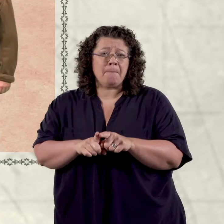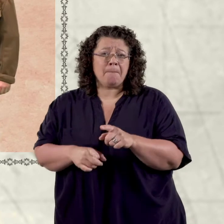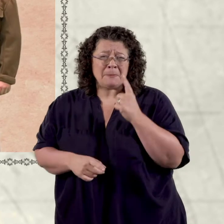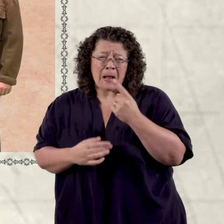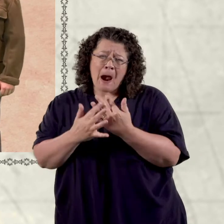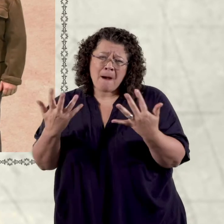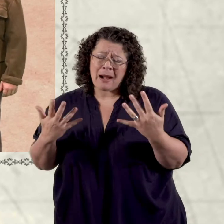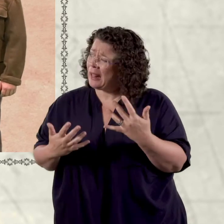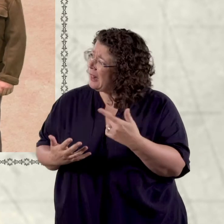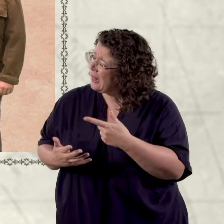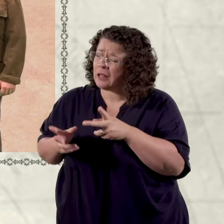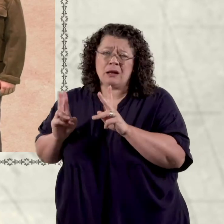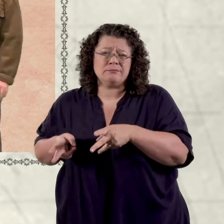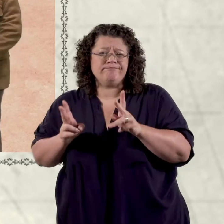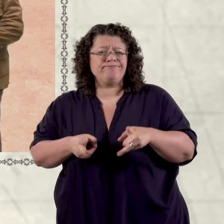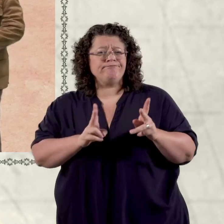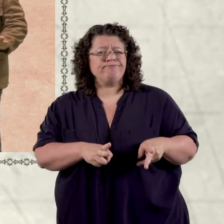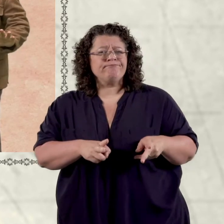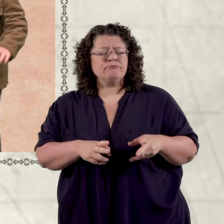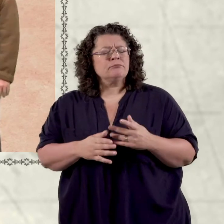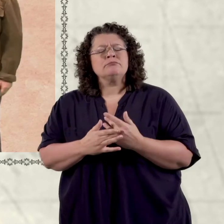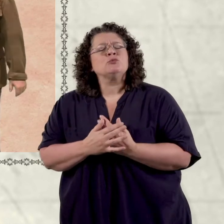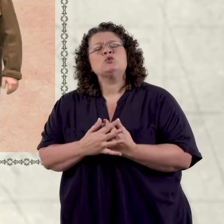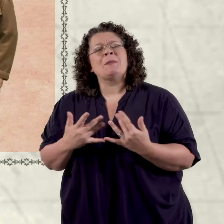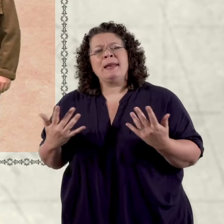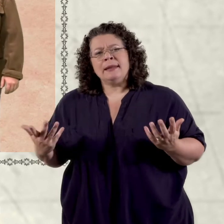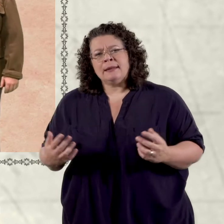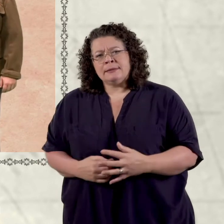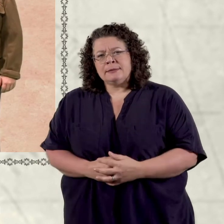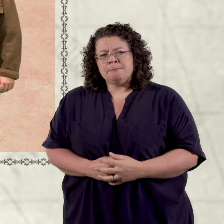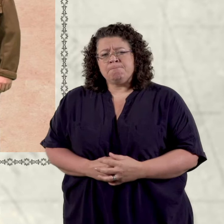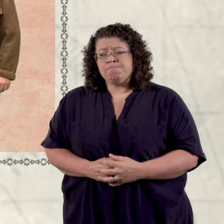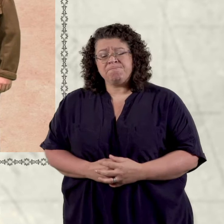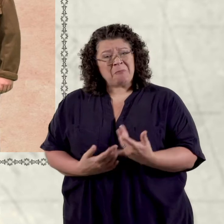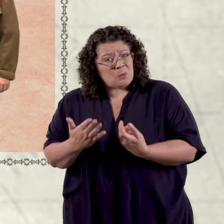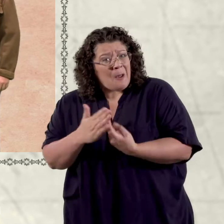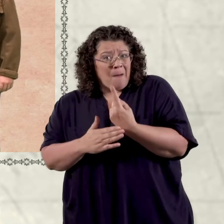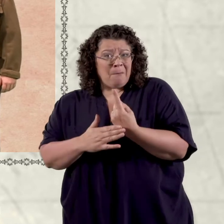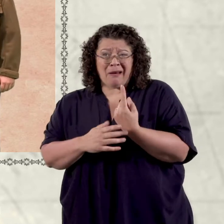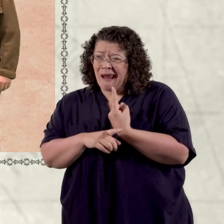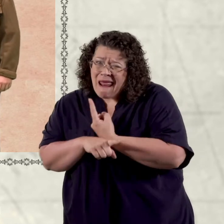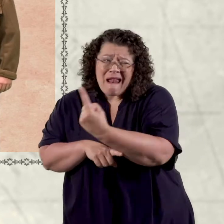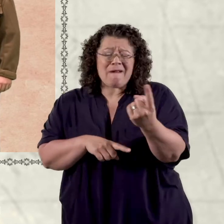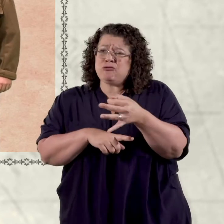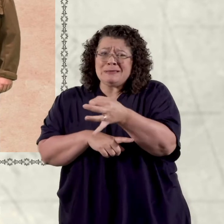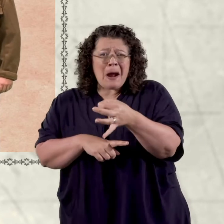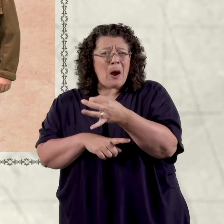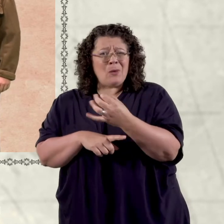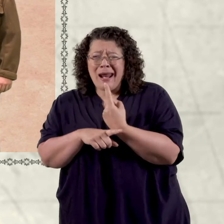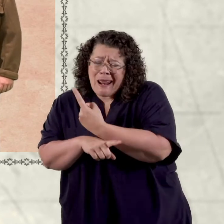Sbiwch faint gollodd i bywyda. Gormod o lawer, a mi oedd hyn yn digwydd ym mhob pentre a thre yng